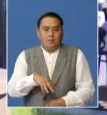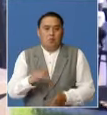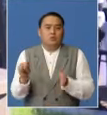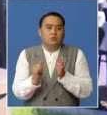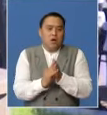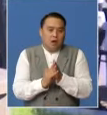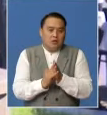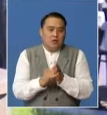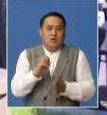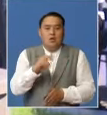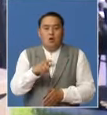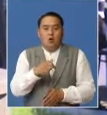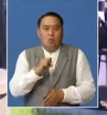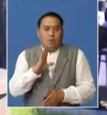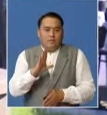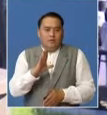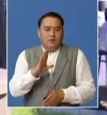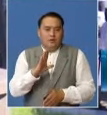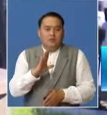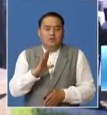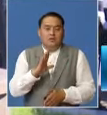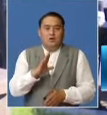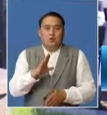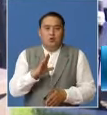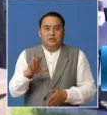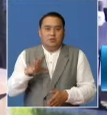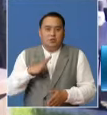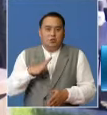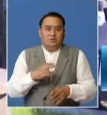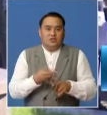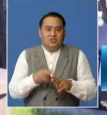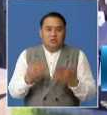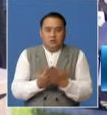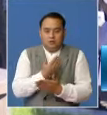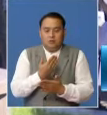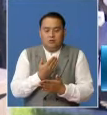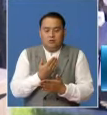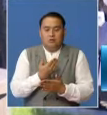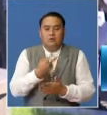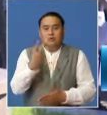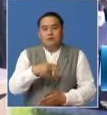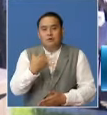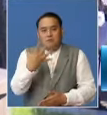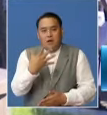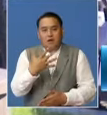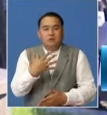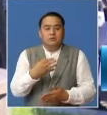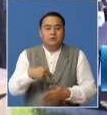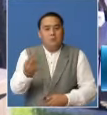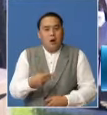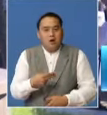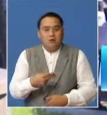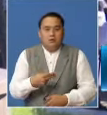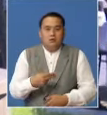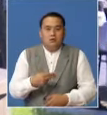устанавливаете и находите Егов.кз-бот. И после того, как вы уже закачали себе, там вы можете получить 25 видов справок и